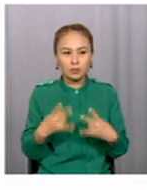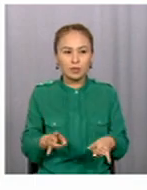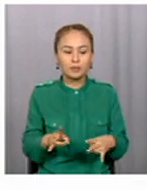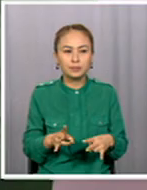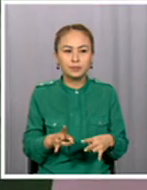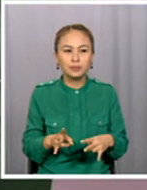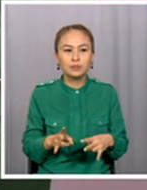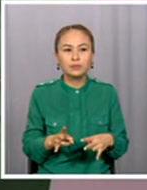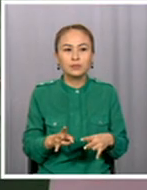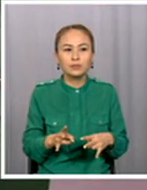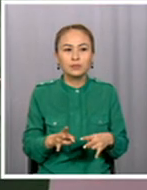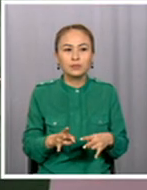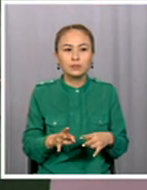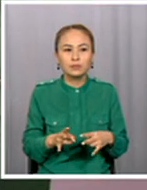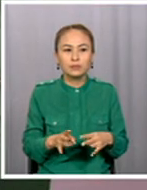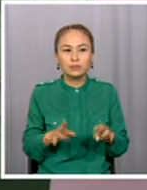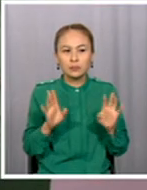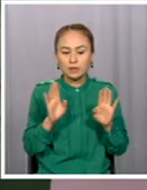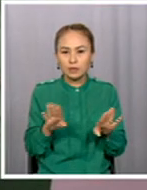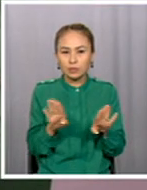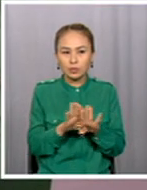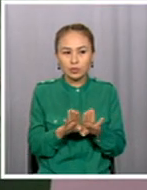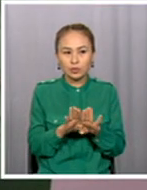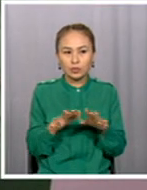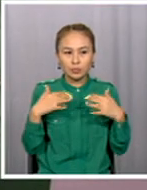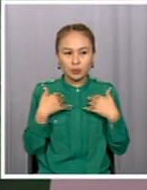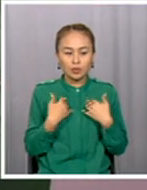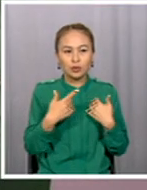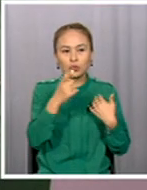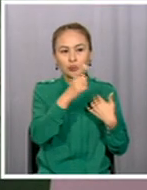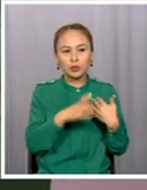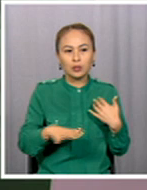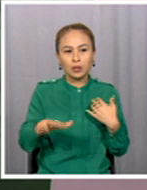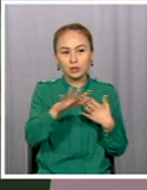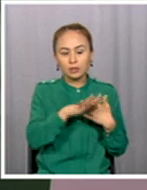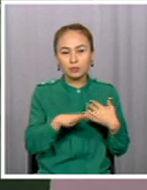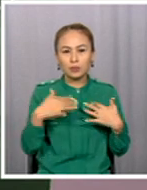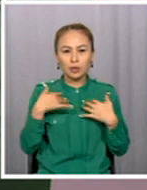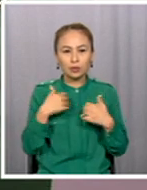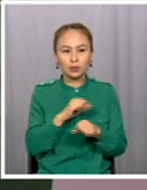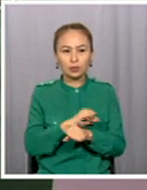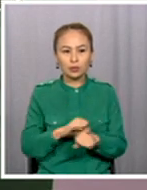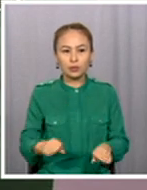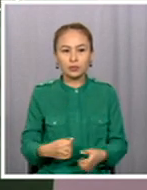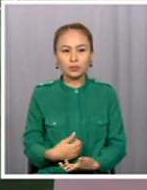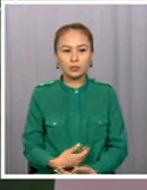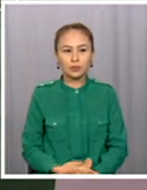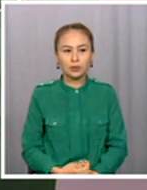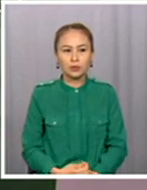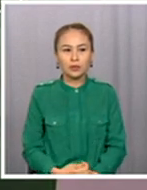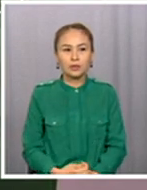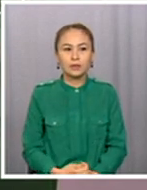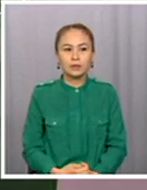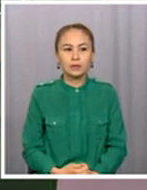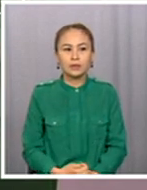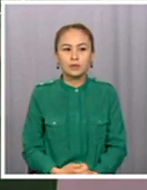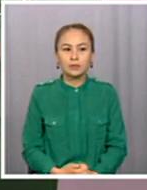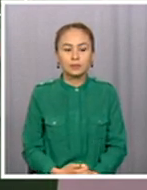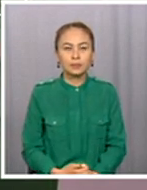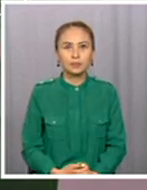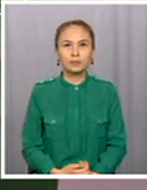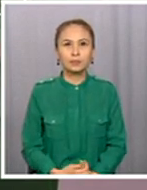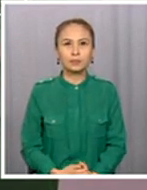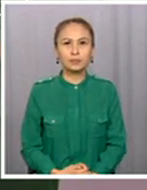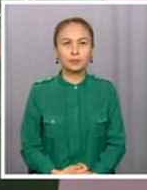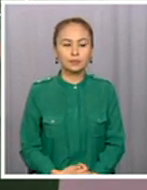ба. Мейлің кейіп жүрсің бе, жұрт алдында күрсің бе. Енді